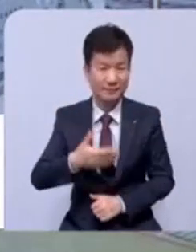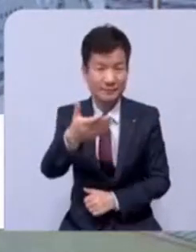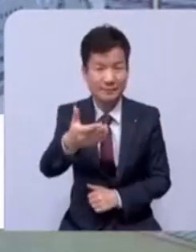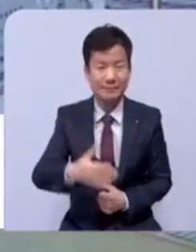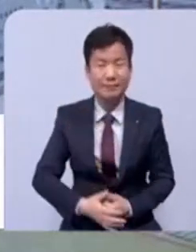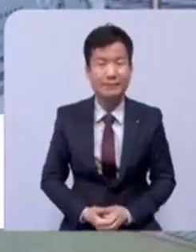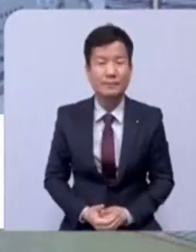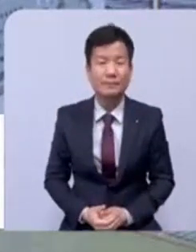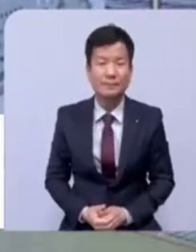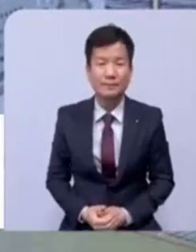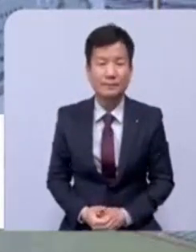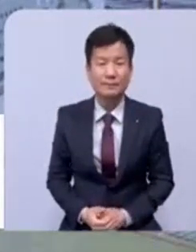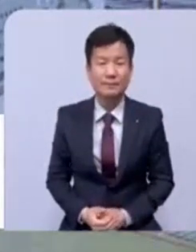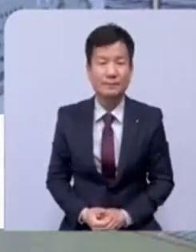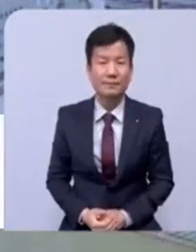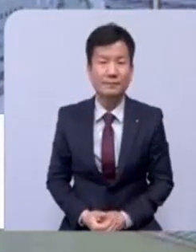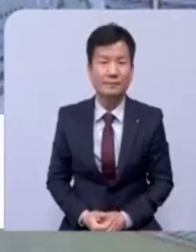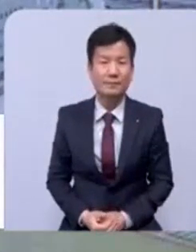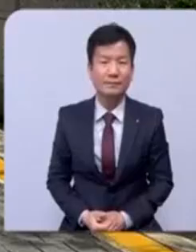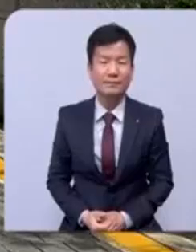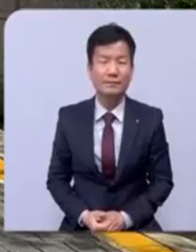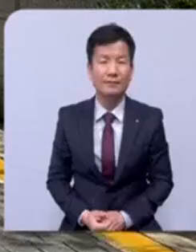전해드립니다.